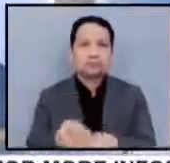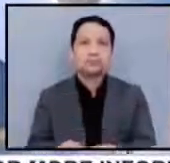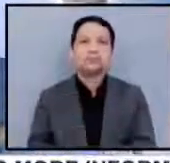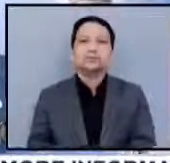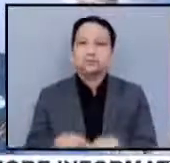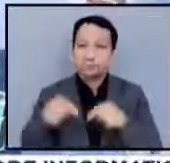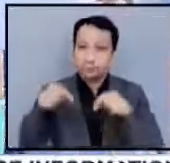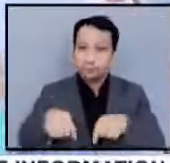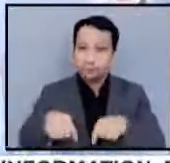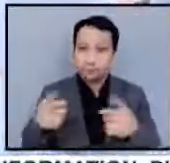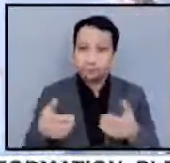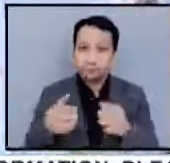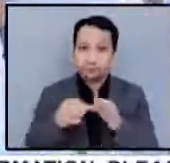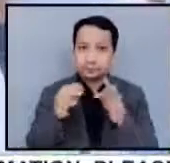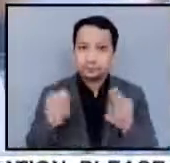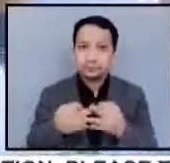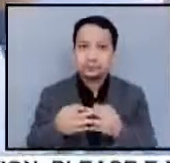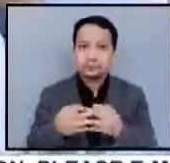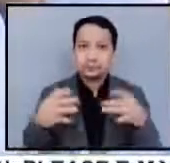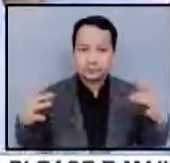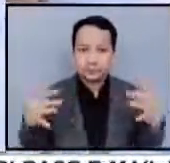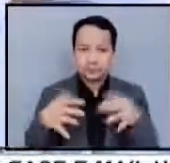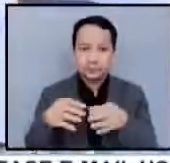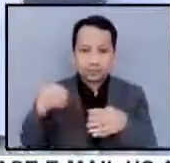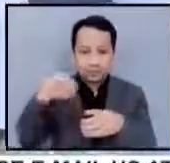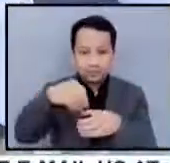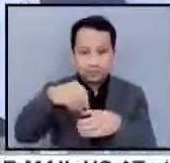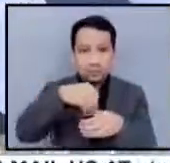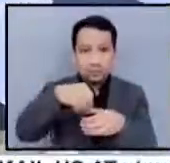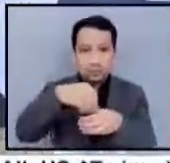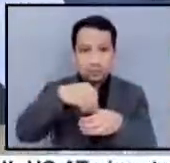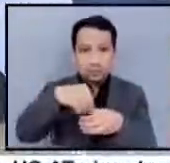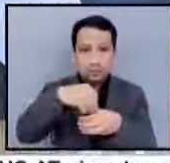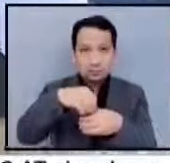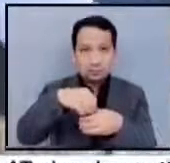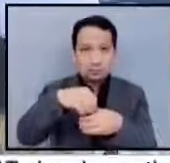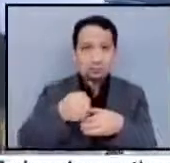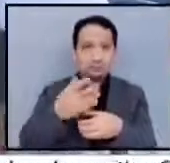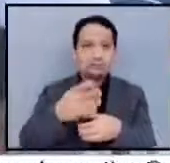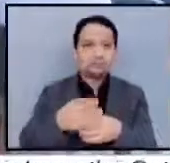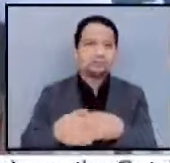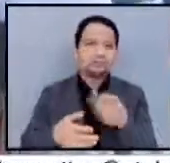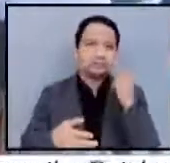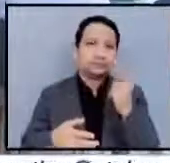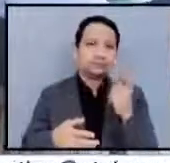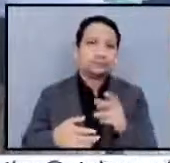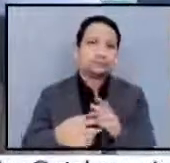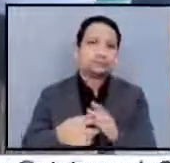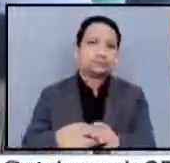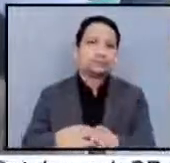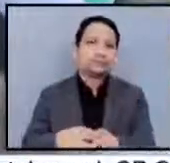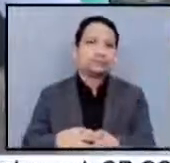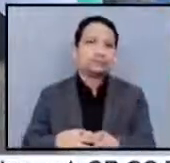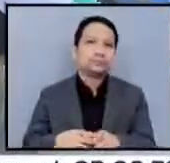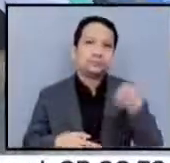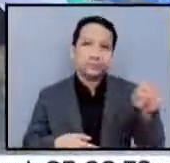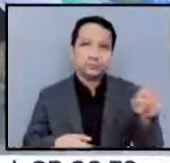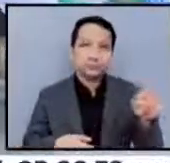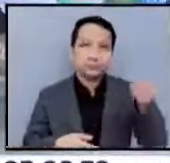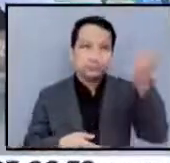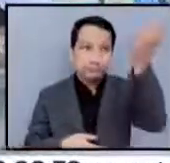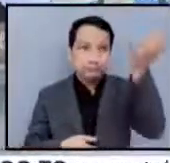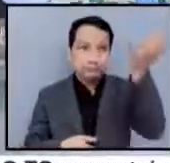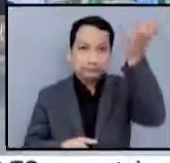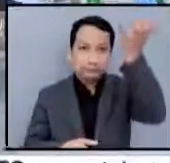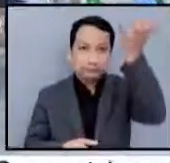factory, nagsisiksik sila ng mga pulbura doon sa mga pailaw. Pero kung mapapansin nyo, dito kay Kuya ay mayroong nakasabit na tubig sa